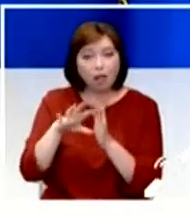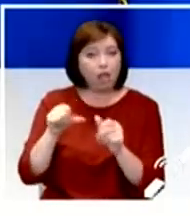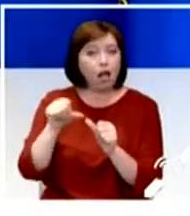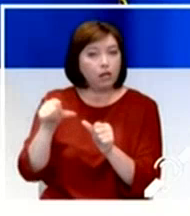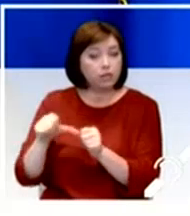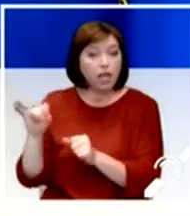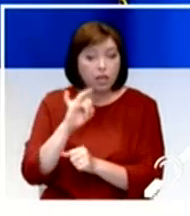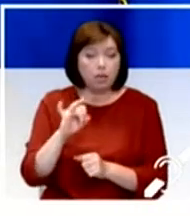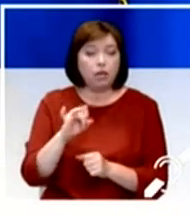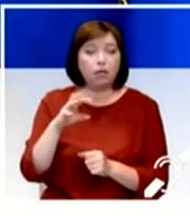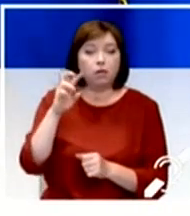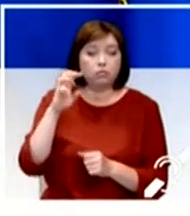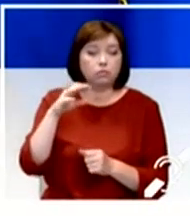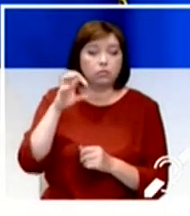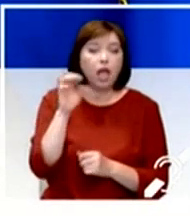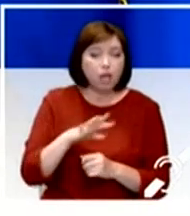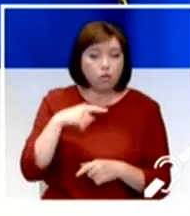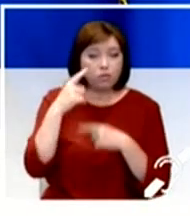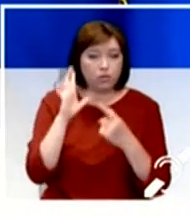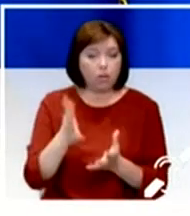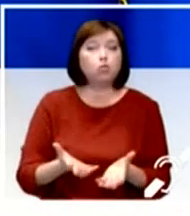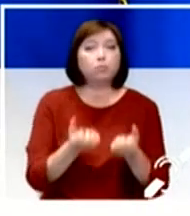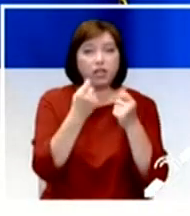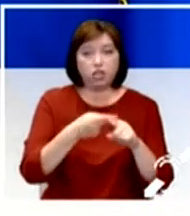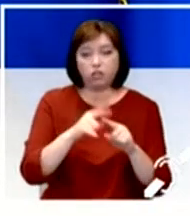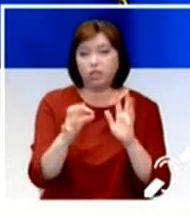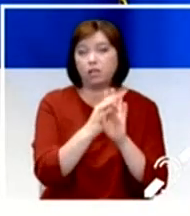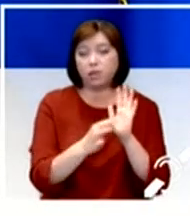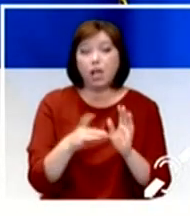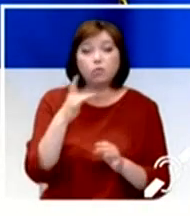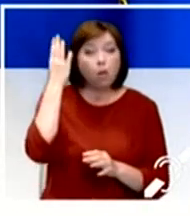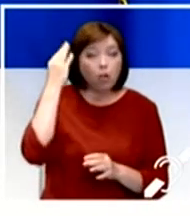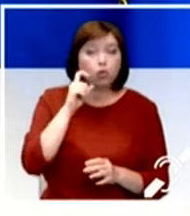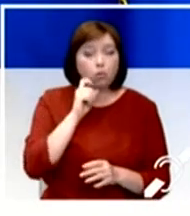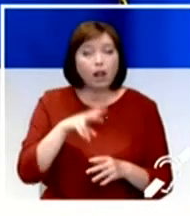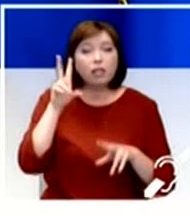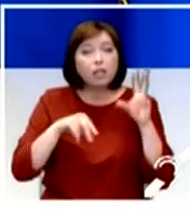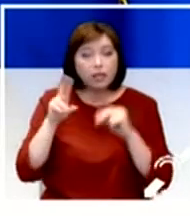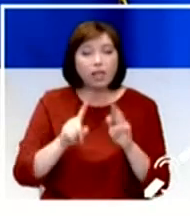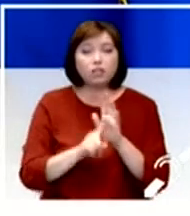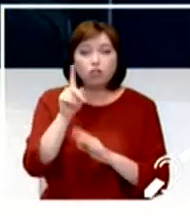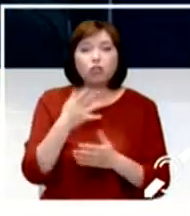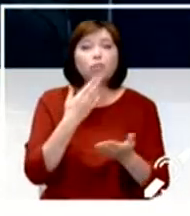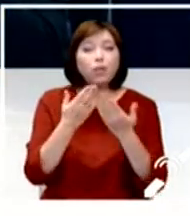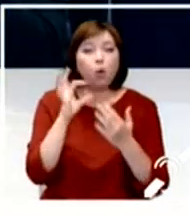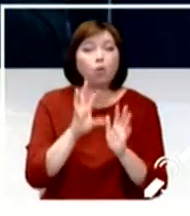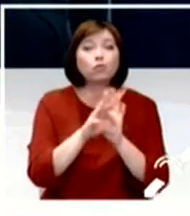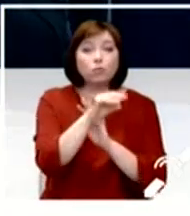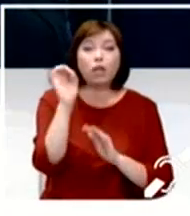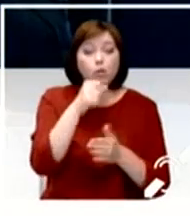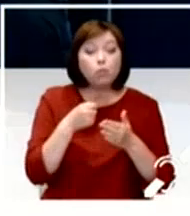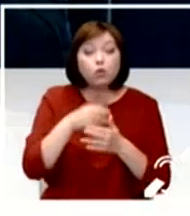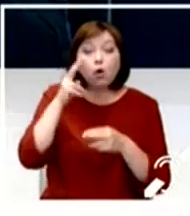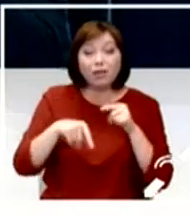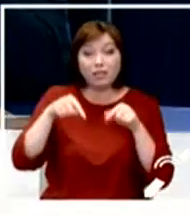că executivul european va susține mereu acest principiu. Republica Moldova și Ucraina speră să înceapă negocierile de aderare la Uniunea Europeană până